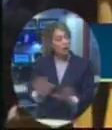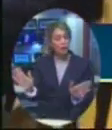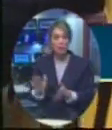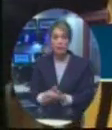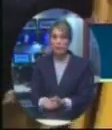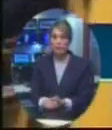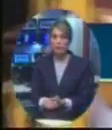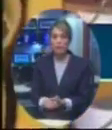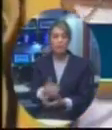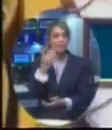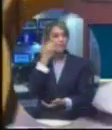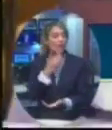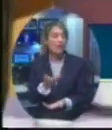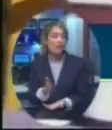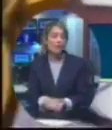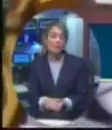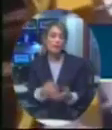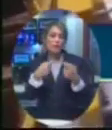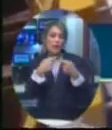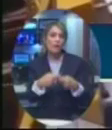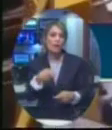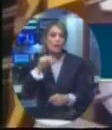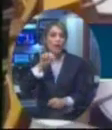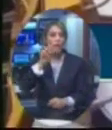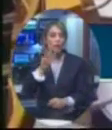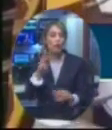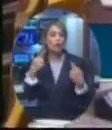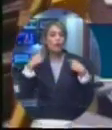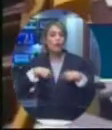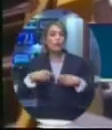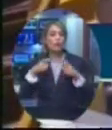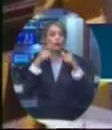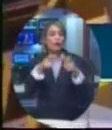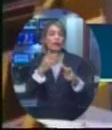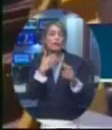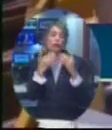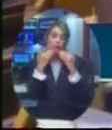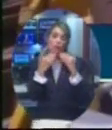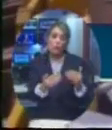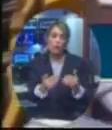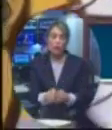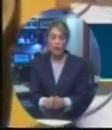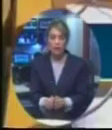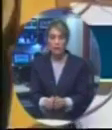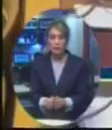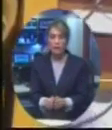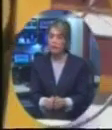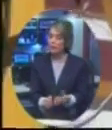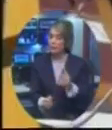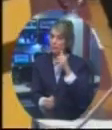חבל, חבר הכנסת נחמן שי, יושב ראש המשלחת הישראלית, תודה רבה לך על הדברים, וערב טוב. תודה לכם, לילה טוב.